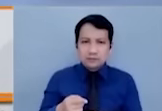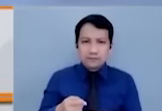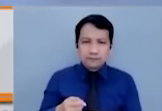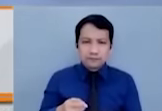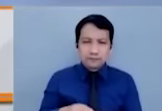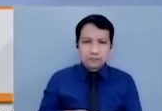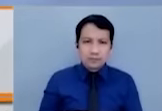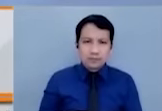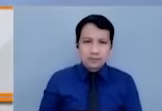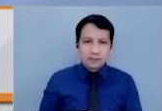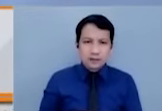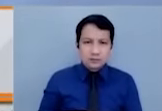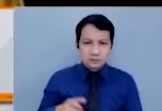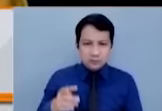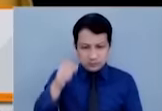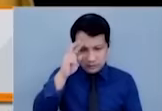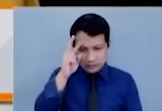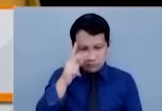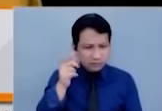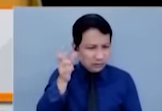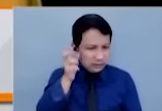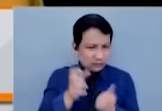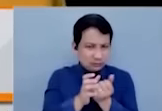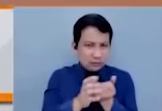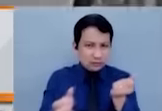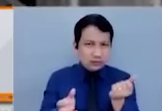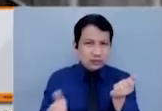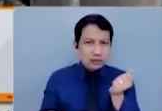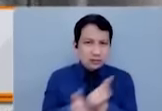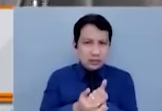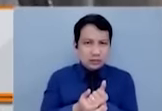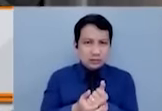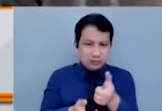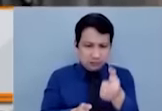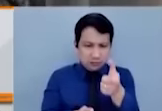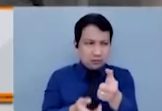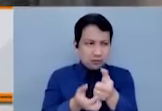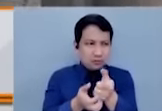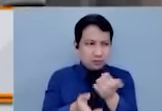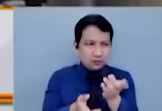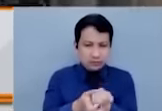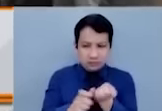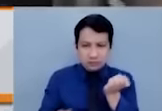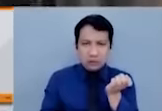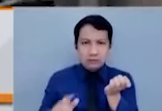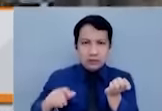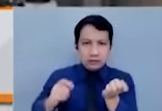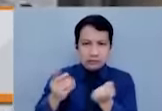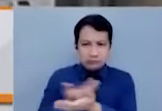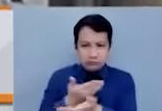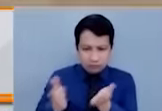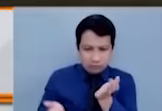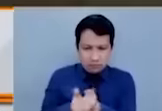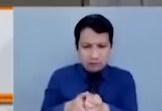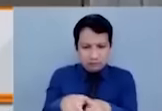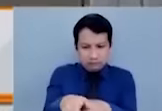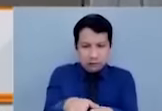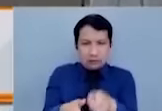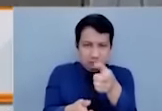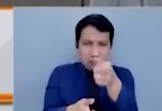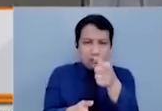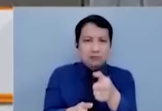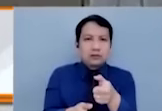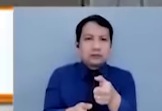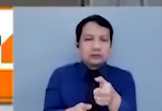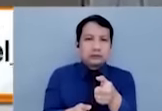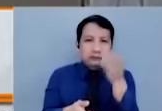nagdalawang magasin. Parang kinargahan pa eh. Palaisipan para sa pamilya kung ano ang motibo sa krimen. Ayon sa